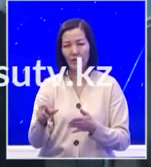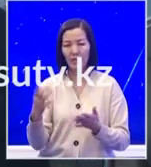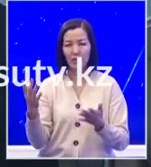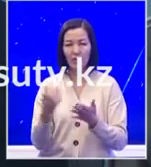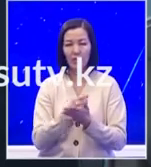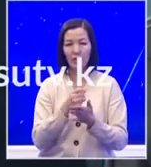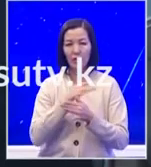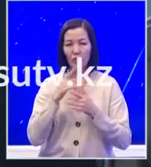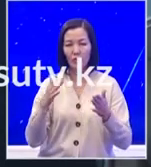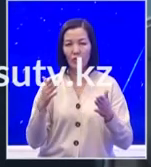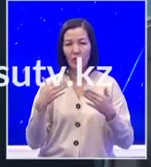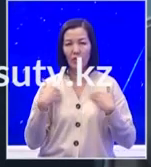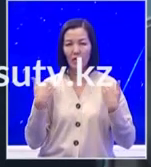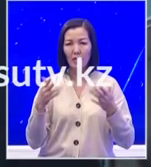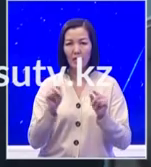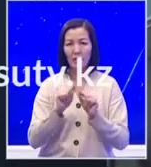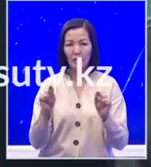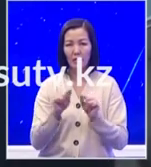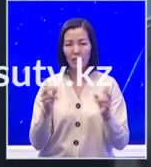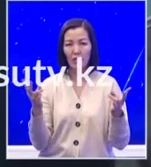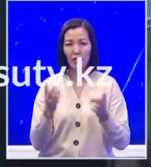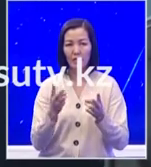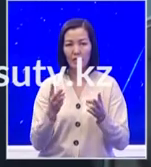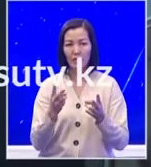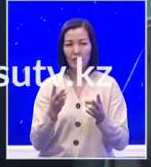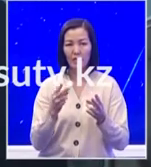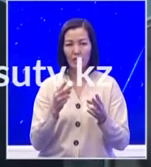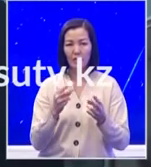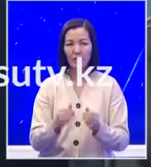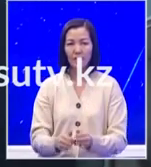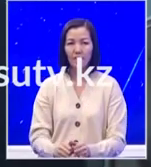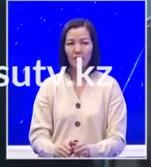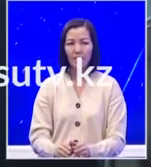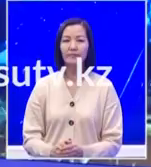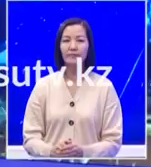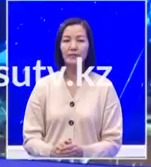көбірек қолданамыз деп сондай жұмыстар жасап жатырмыз.